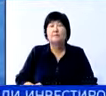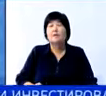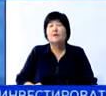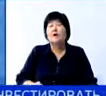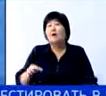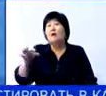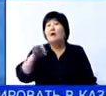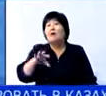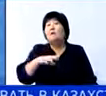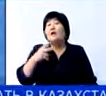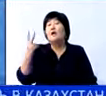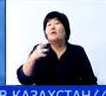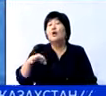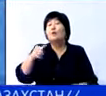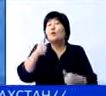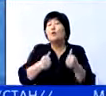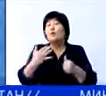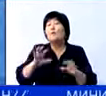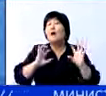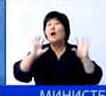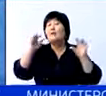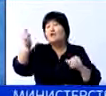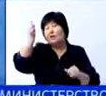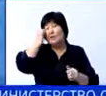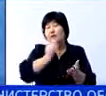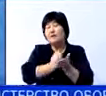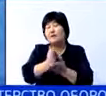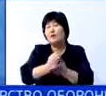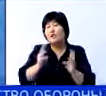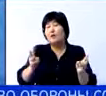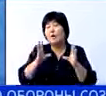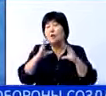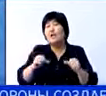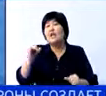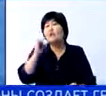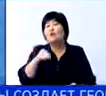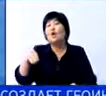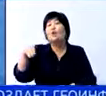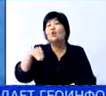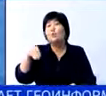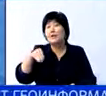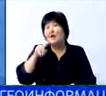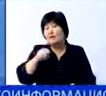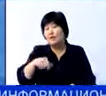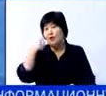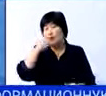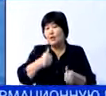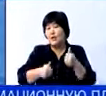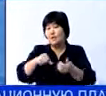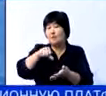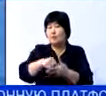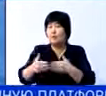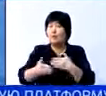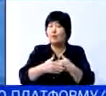В области прошел второй областной турнир по волейболу памяти ветерана службы пожаротушения Ибадулы Туйменова. В этом году в соревнованиях приняли